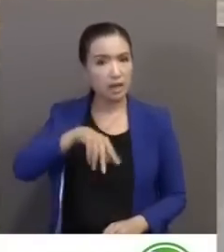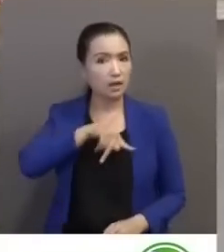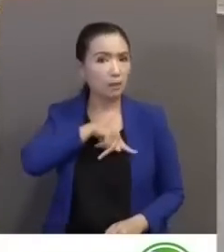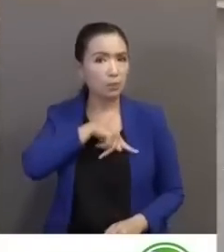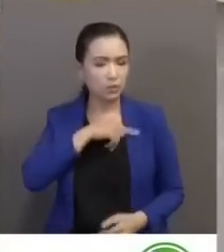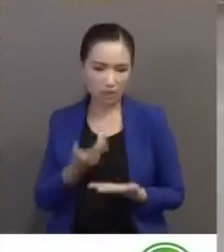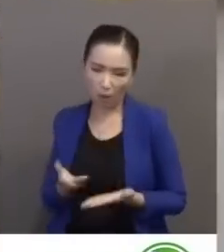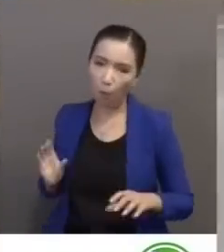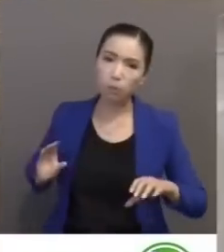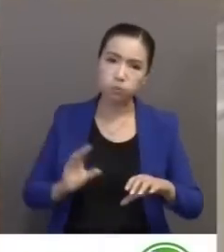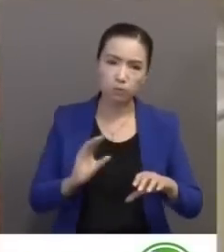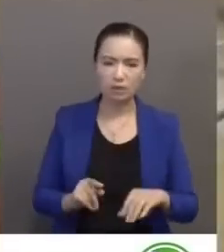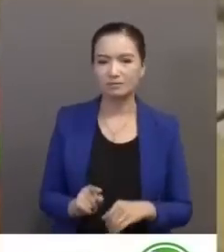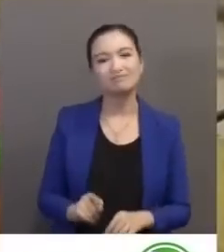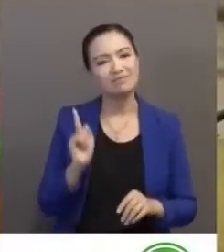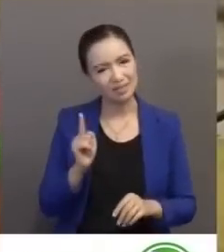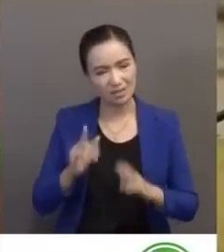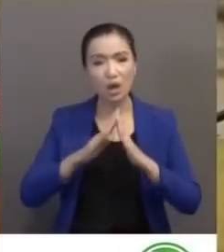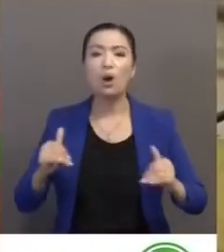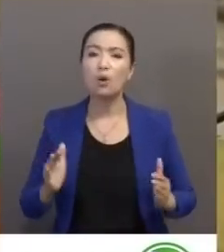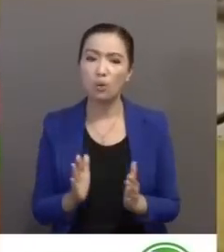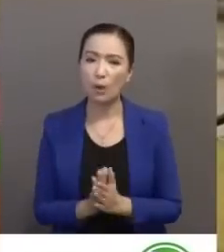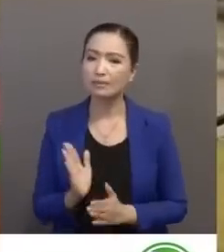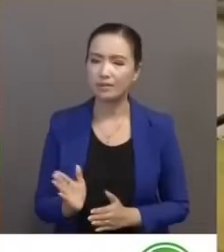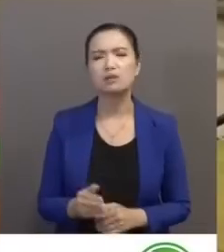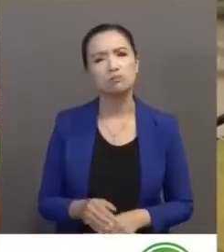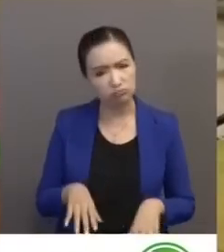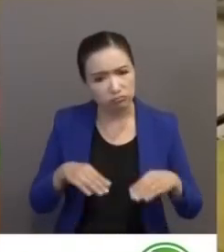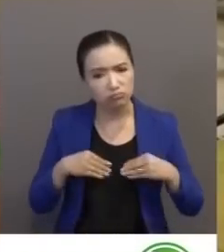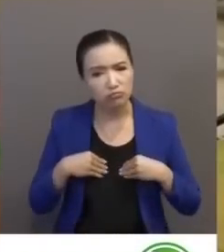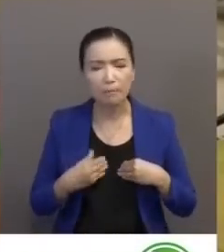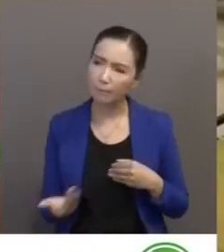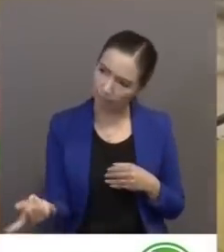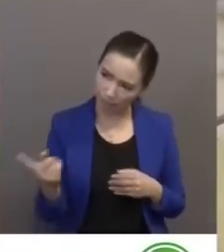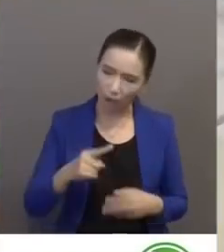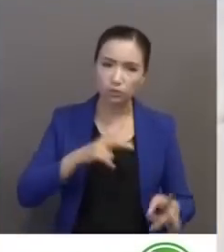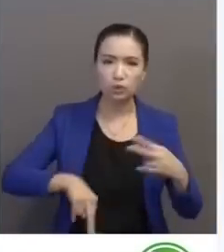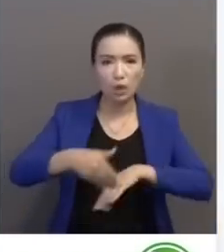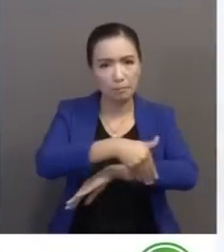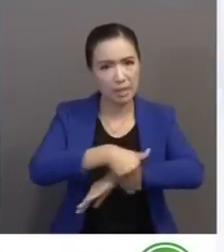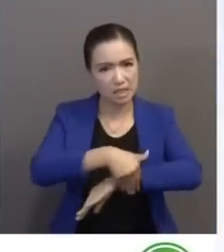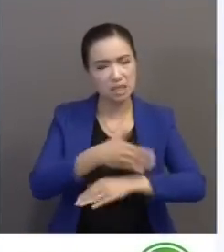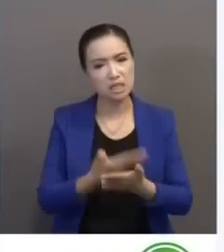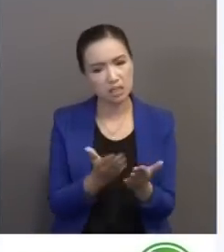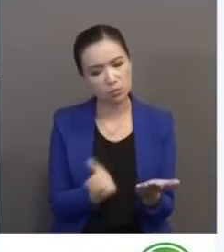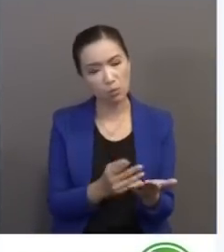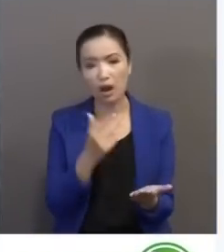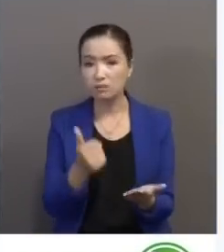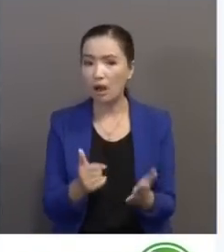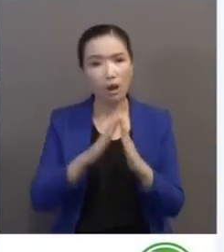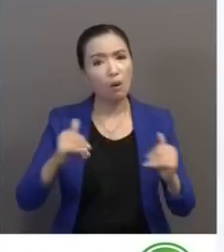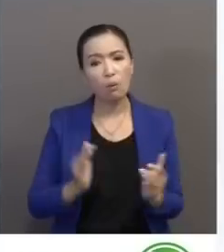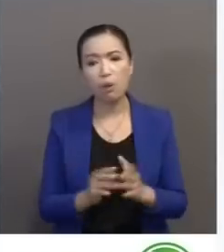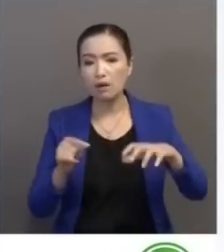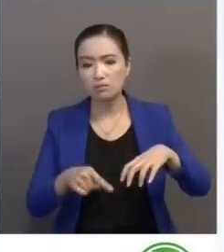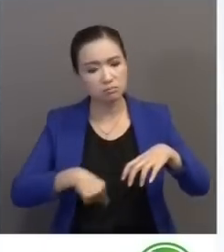นาซึ่งวัดสวนแก้วได้ยินยอมที่จะเปิดเผยบัญชีให้เข้ามาตรวจสอบทั้งหมดเพราะพื้นที่ของวัดไม่มีสิ่ง